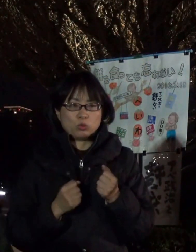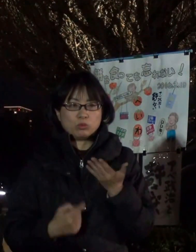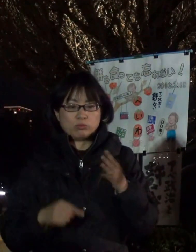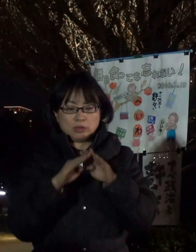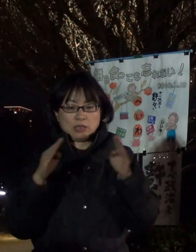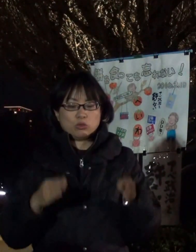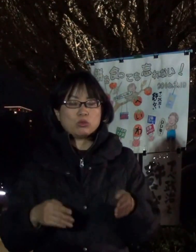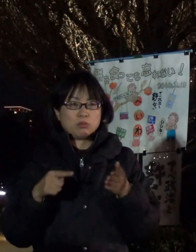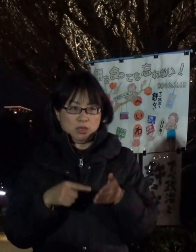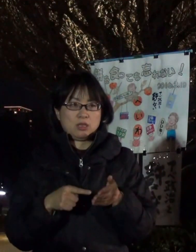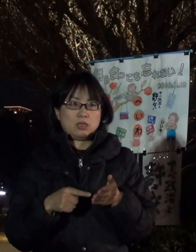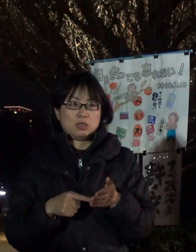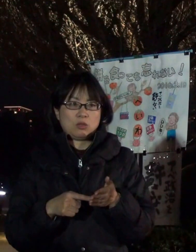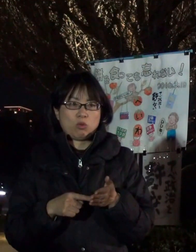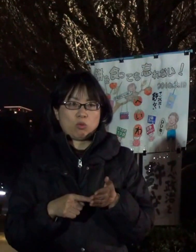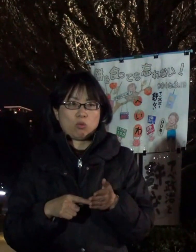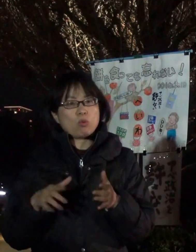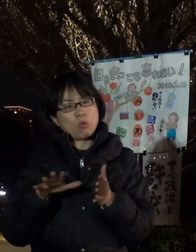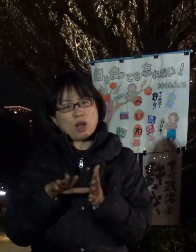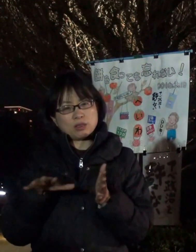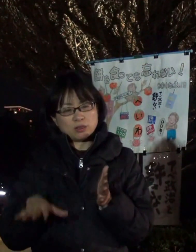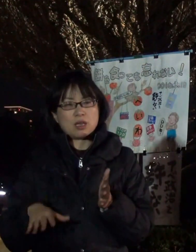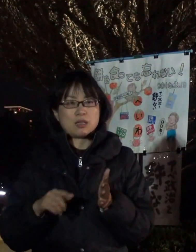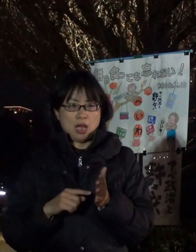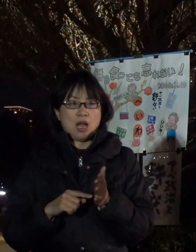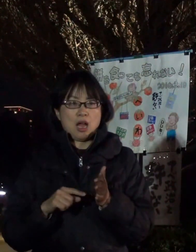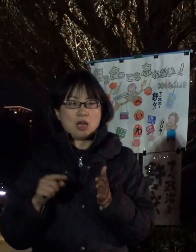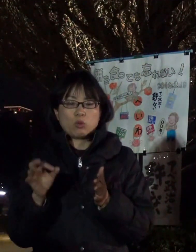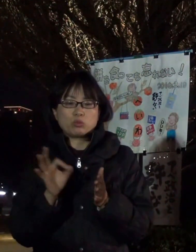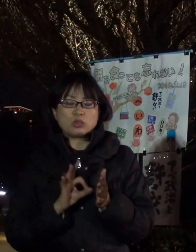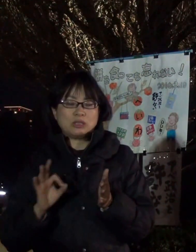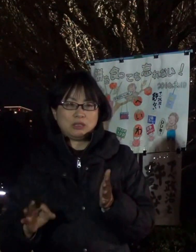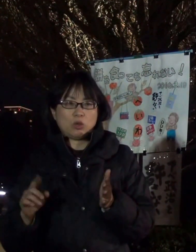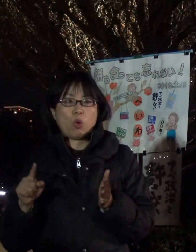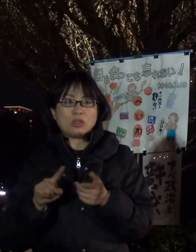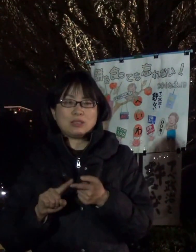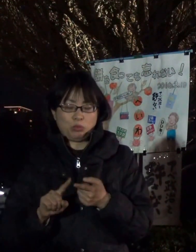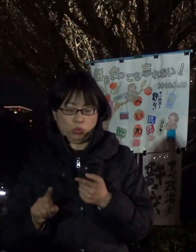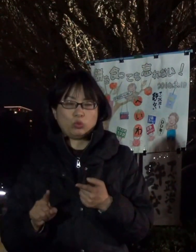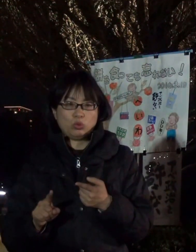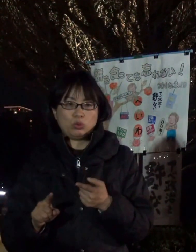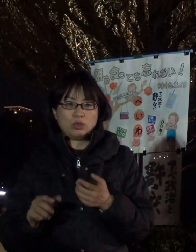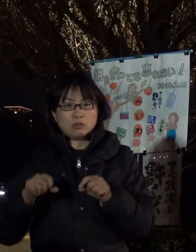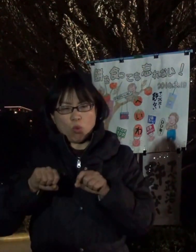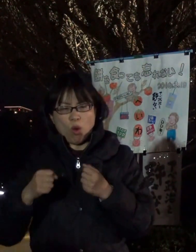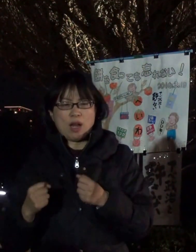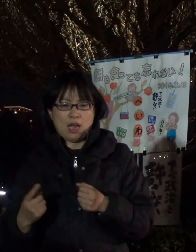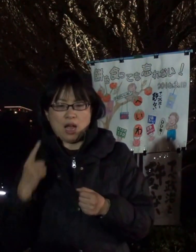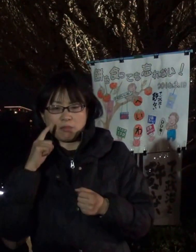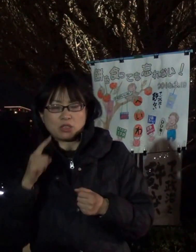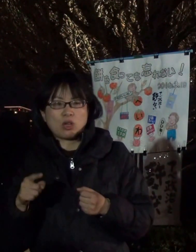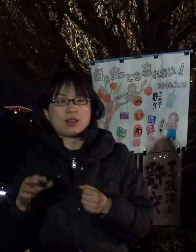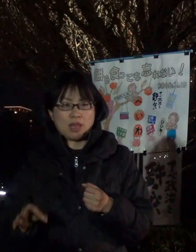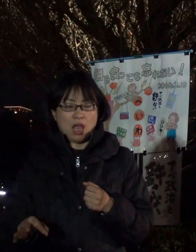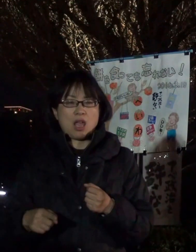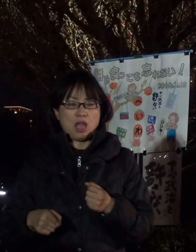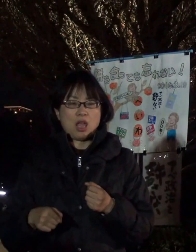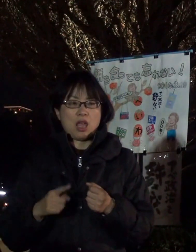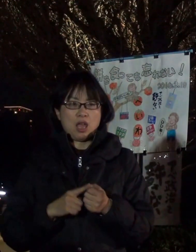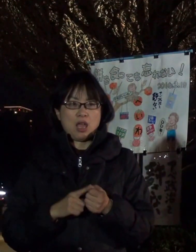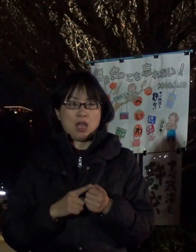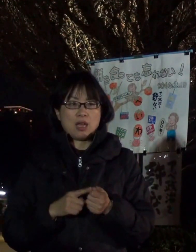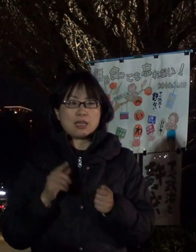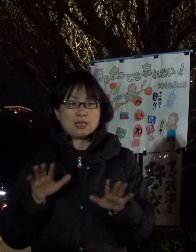ると部品の一部に破損が見つかったということです。で、注文して取り寄せている